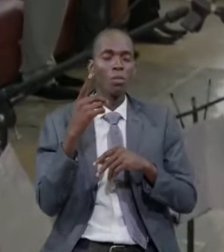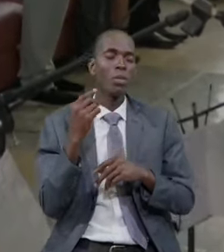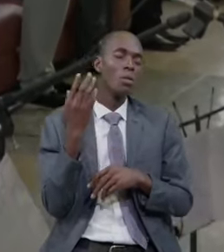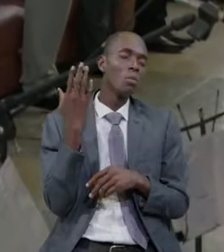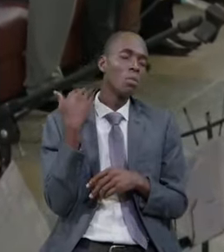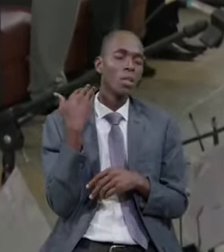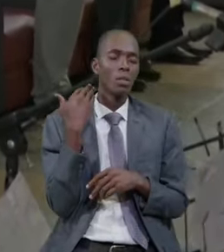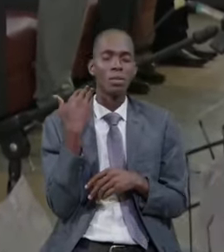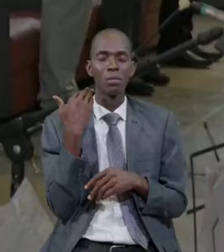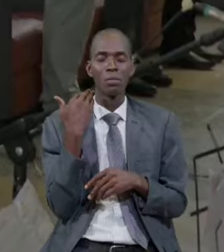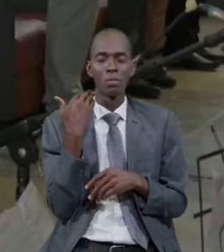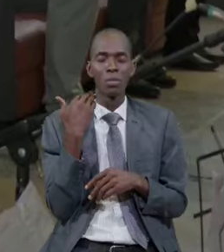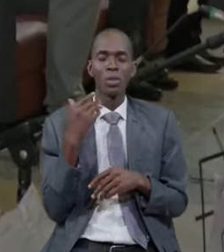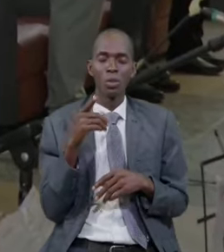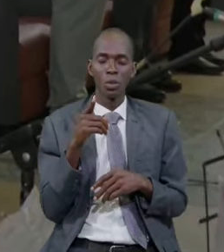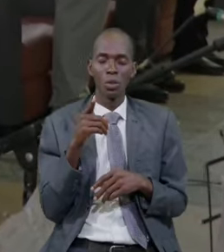sur le chemin à marcher.